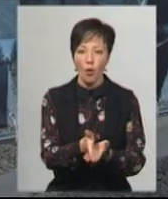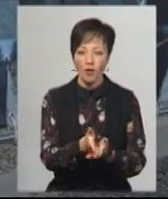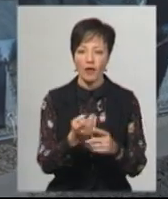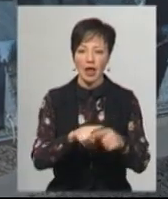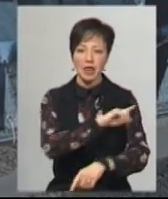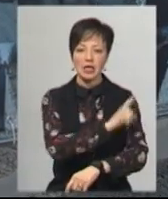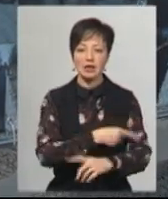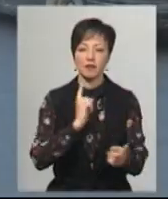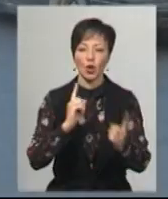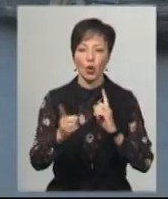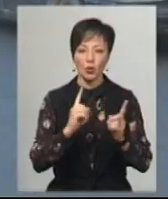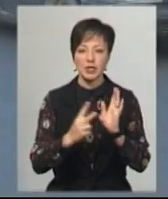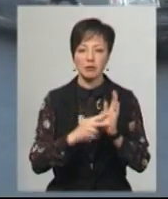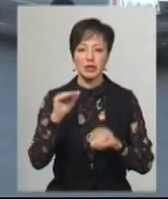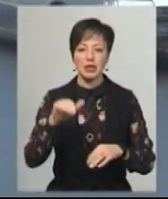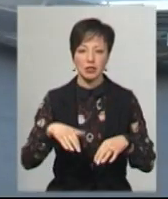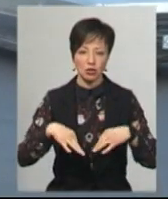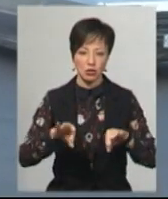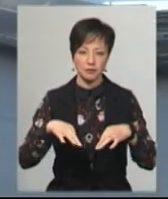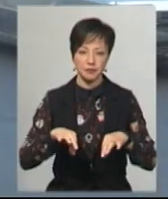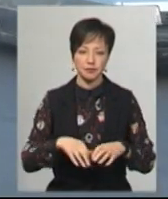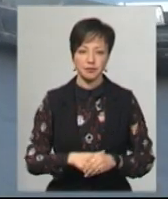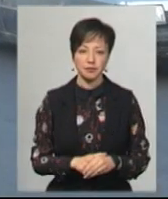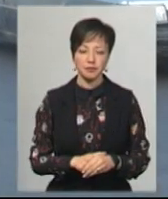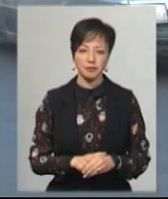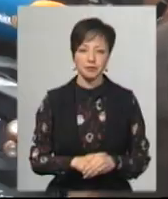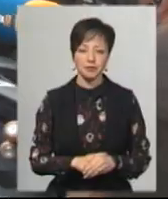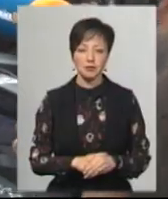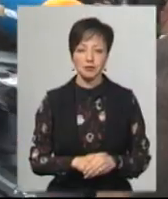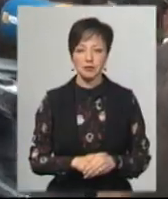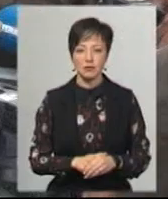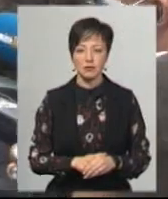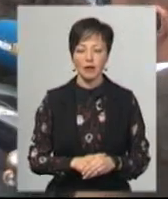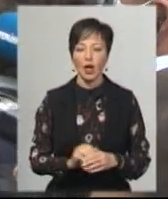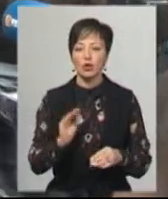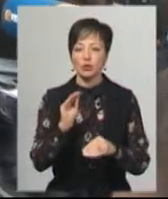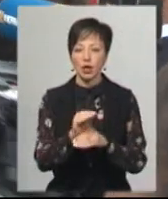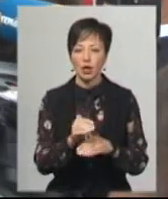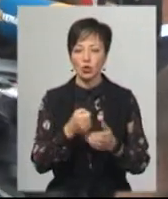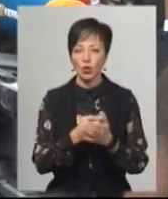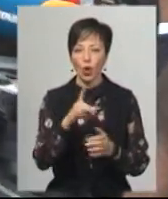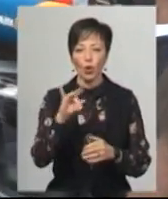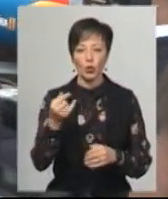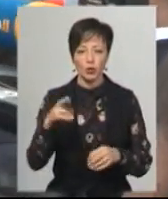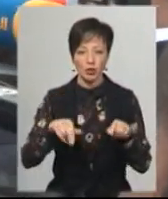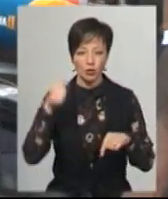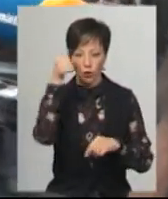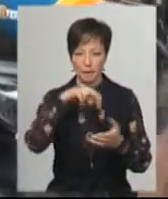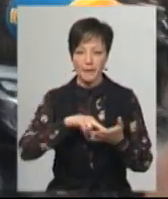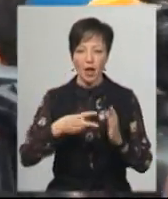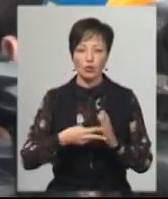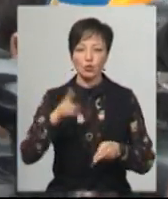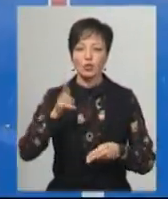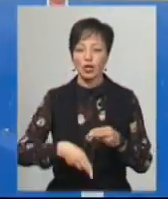Інтенсивність руху автівок на добу – 7 тисяч, каже керівник Державтодору України Олександр Кубраков. Додає, до грудня цього року планують закінчити